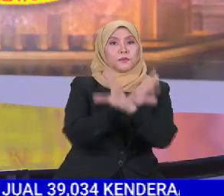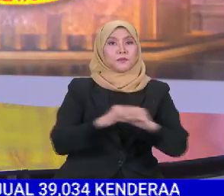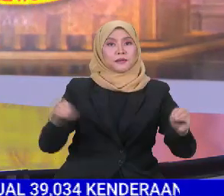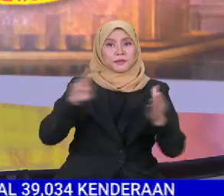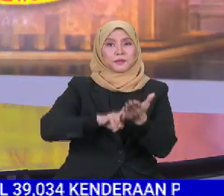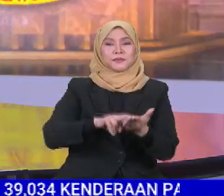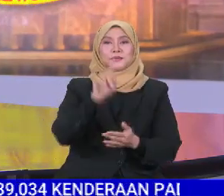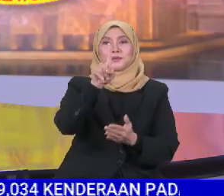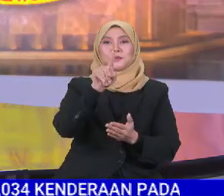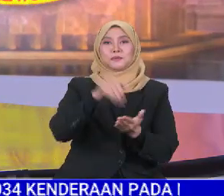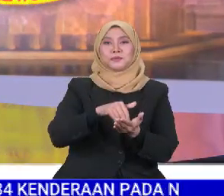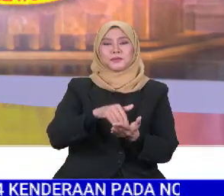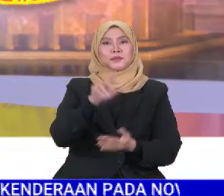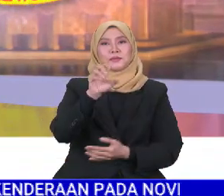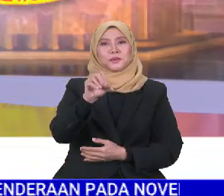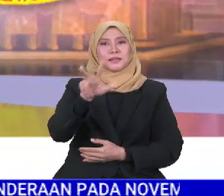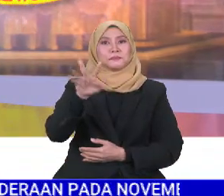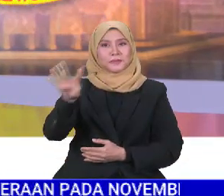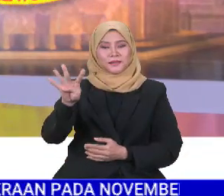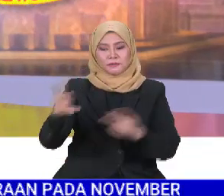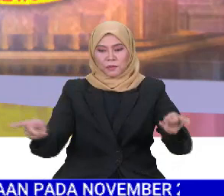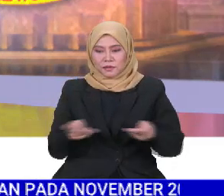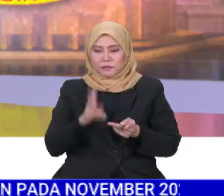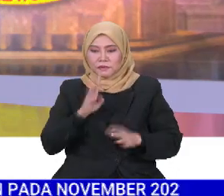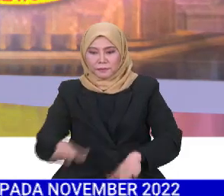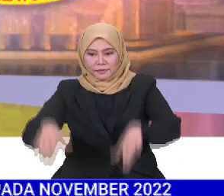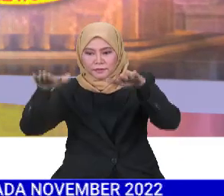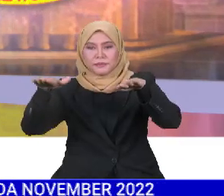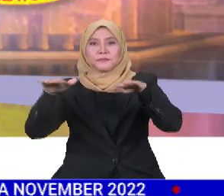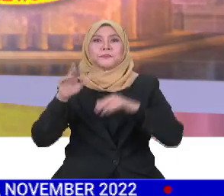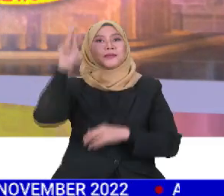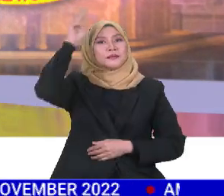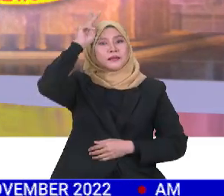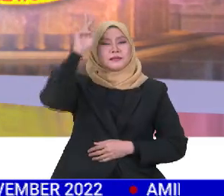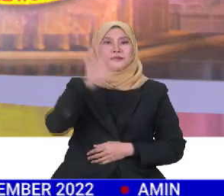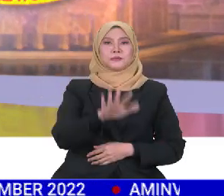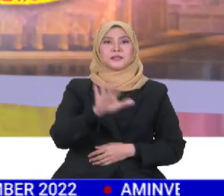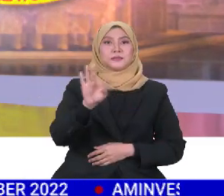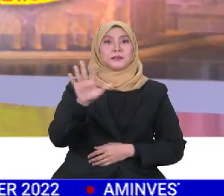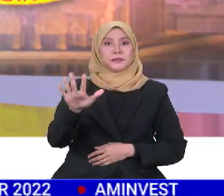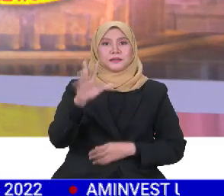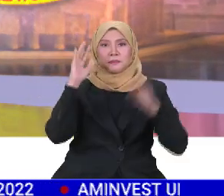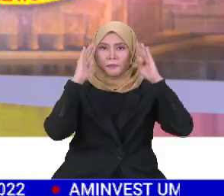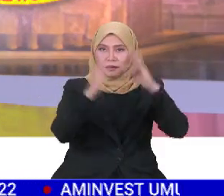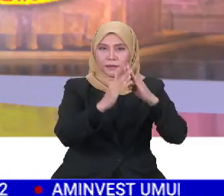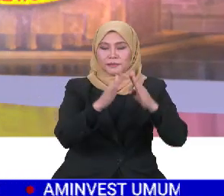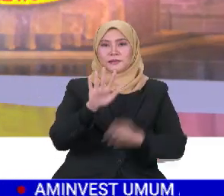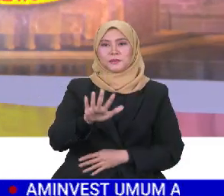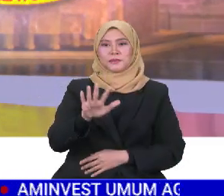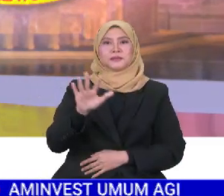merekotkan 1034 kawasan berisiko banjir Kelantan 565 dan Pahang